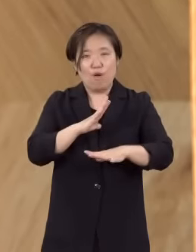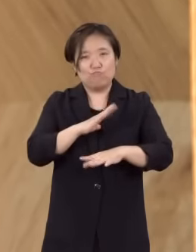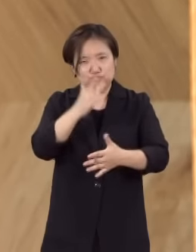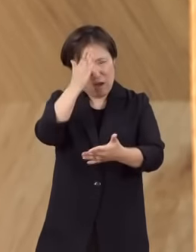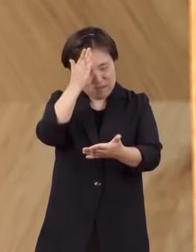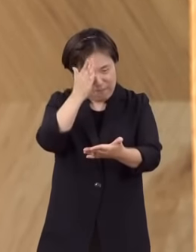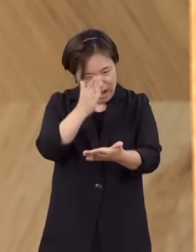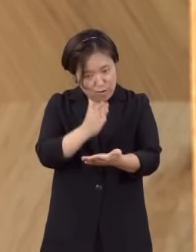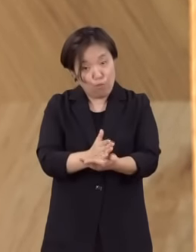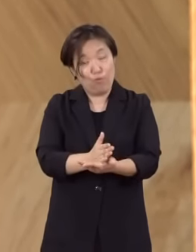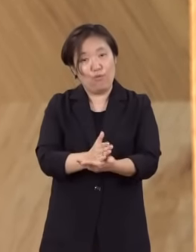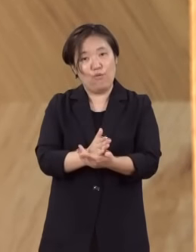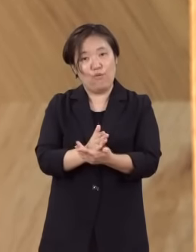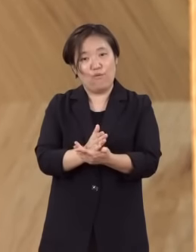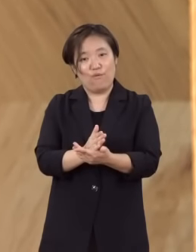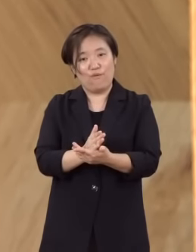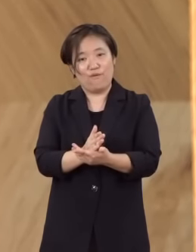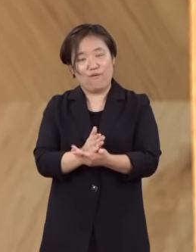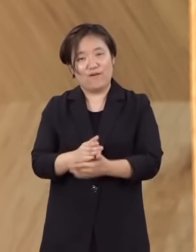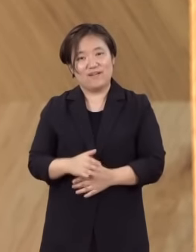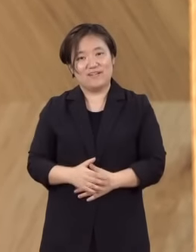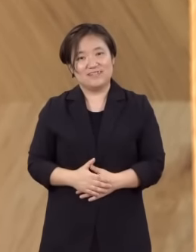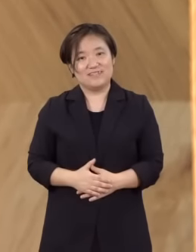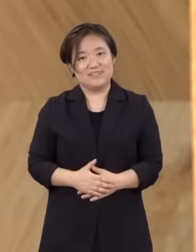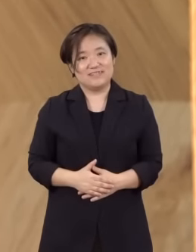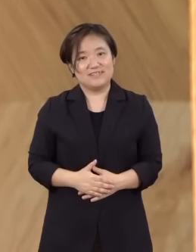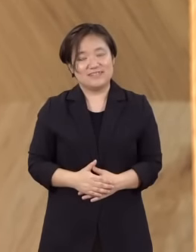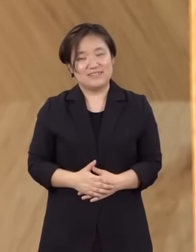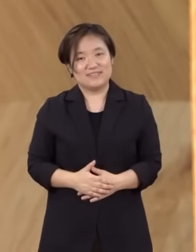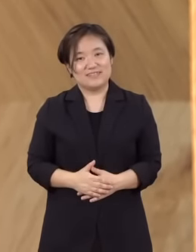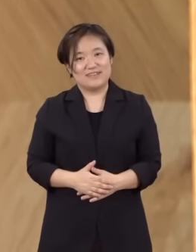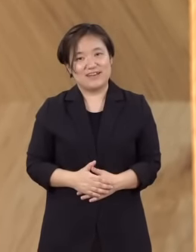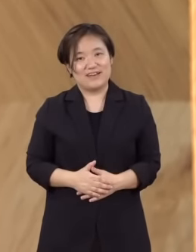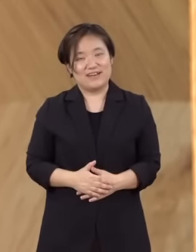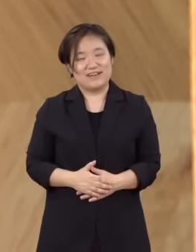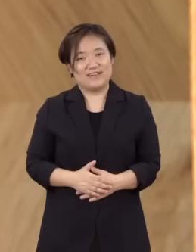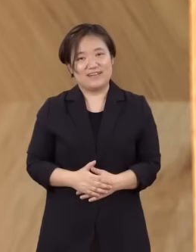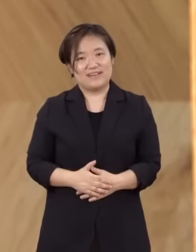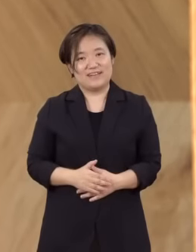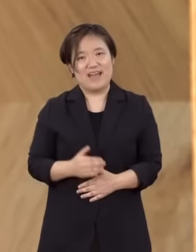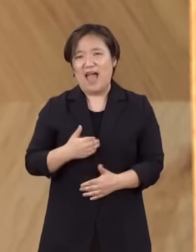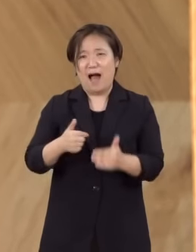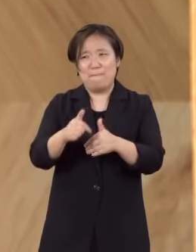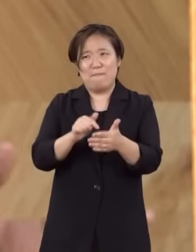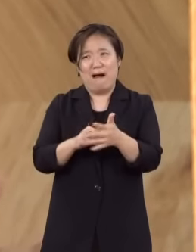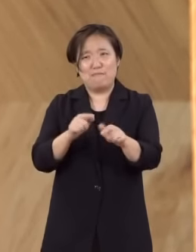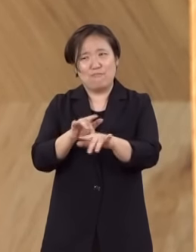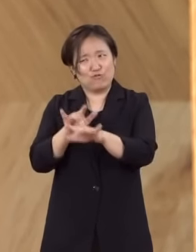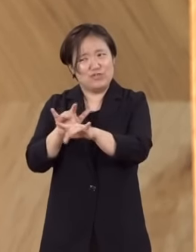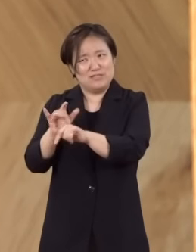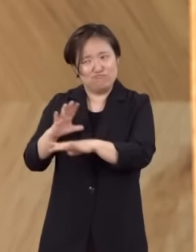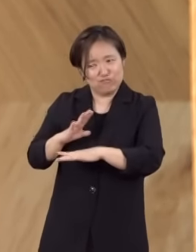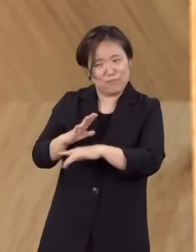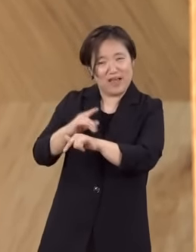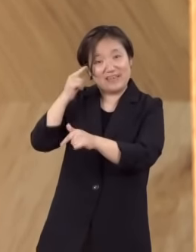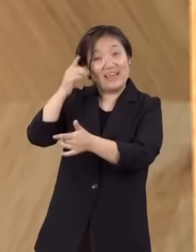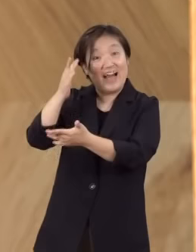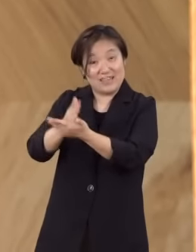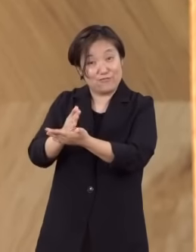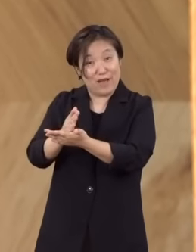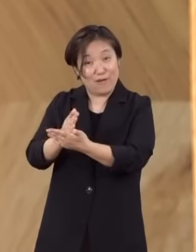마시고 너무 여러분 마음으로 그러한 영적인 것들에 대해서 너무 마음으로 집착할